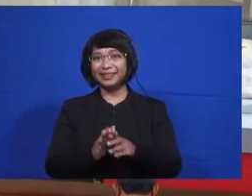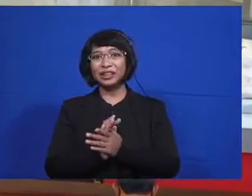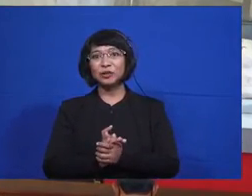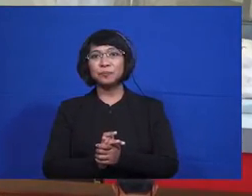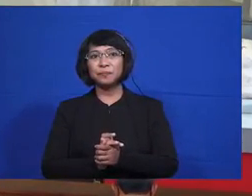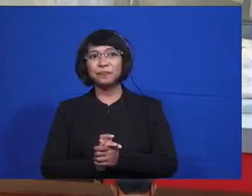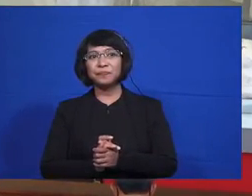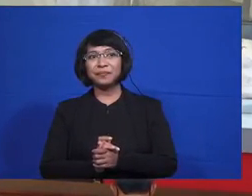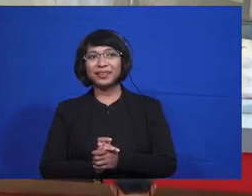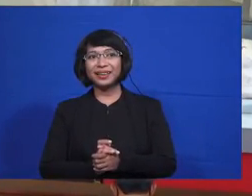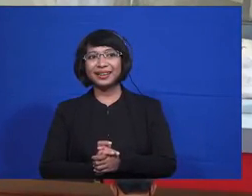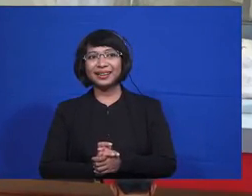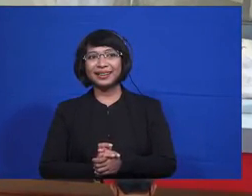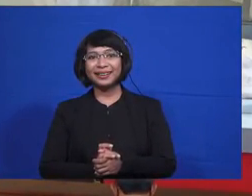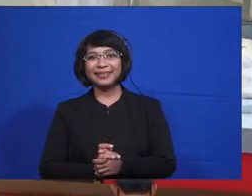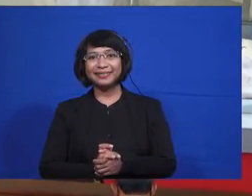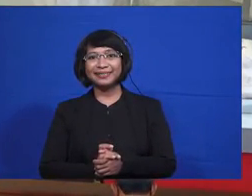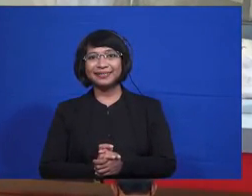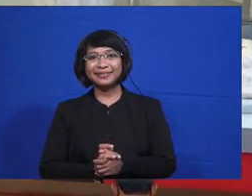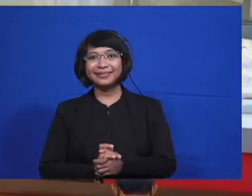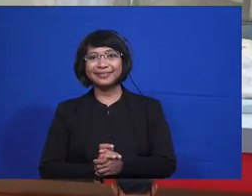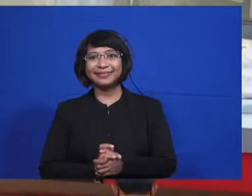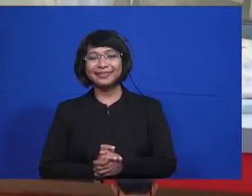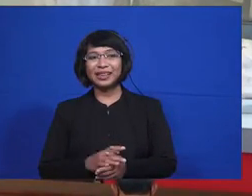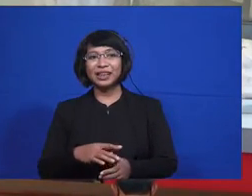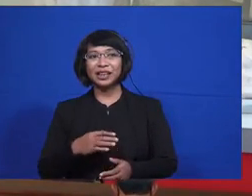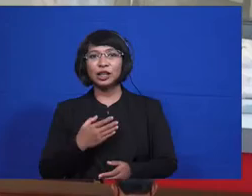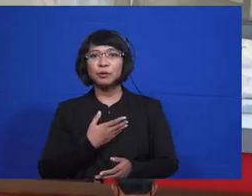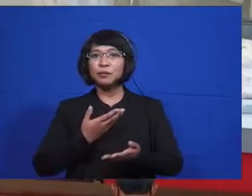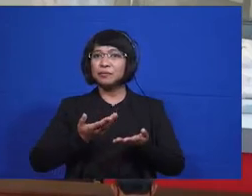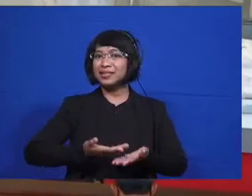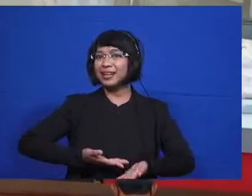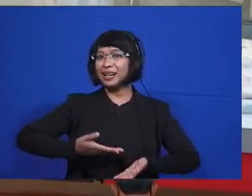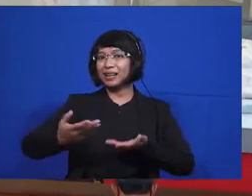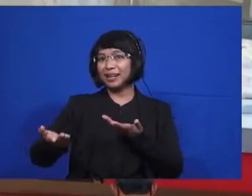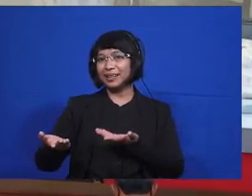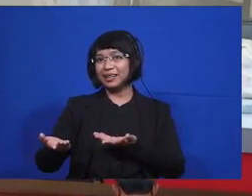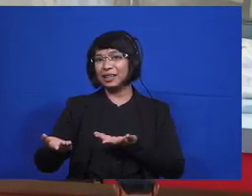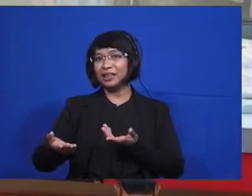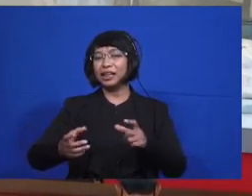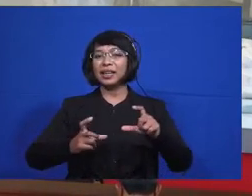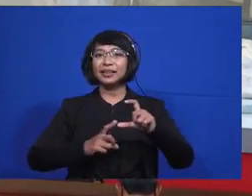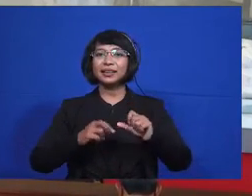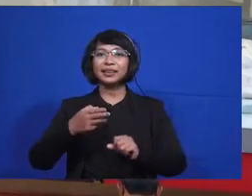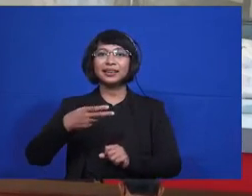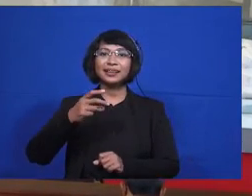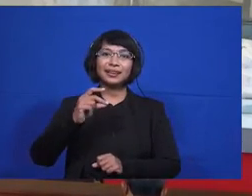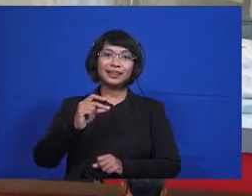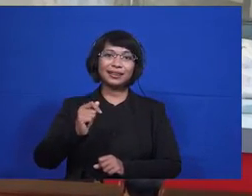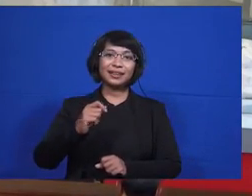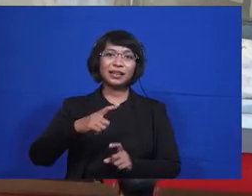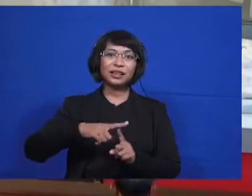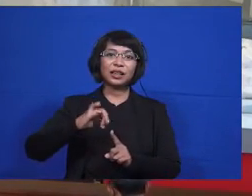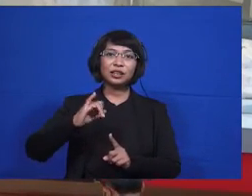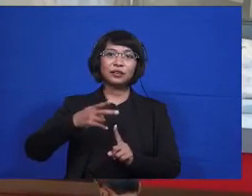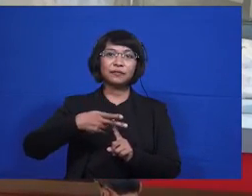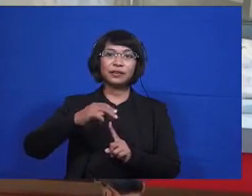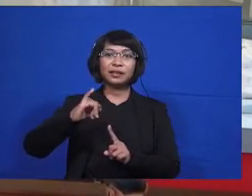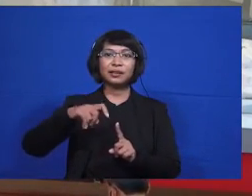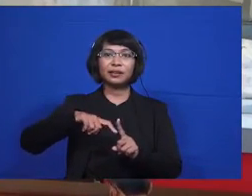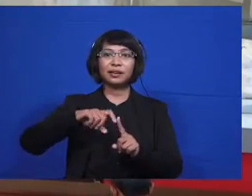menandakan bahwa kursus selesai, akan kami serahkan sertifikat dan nanti bisa disimpan, bisa